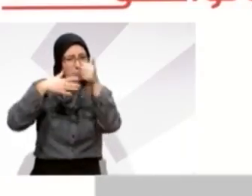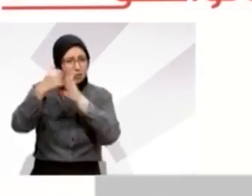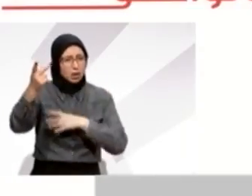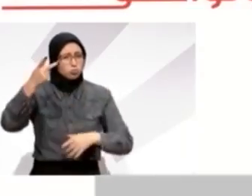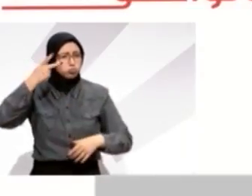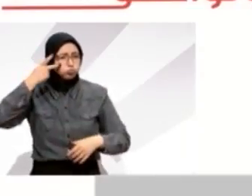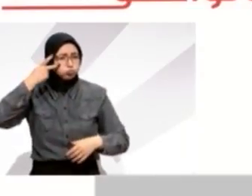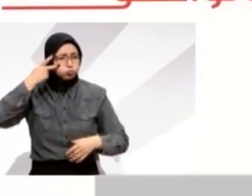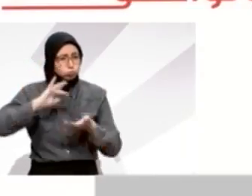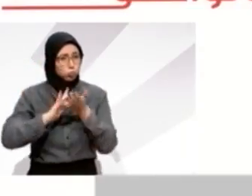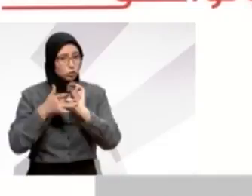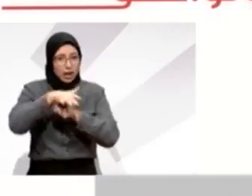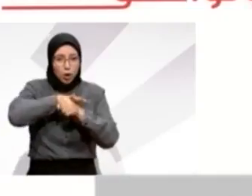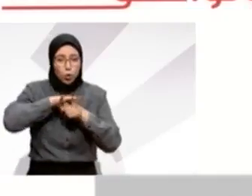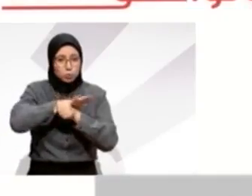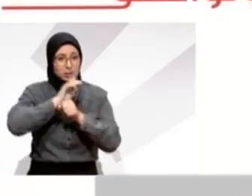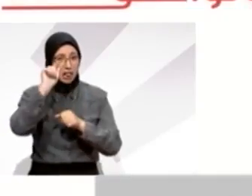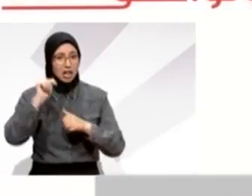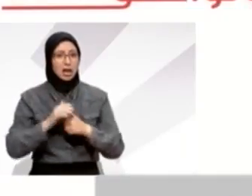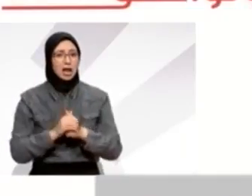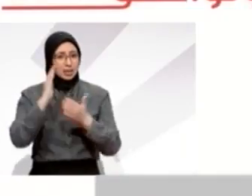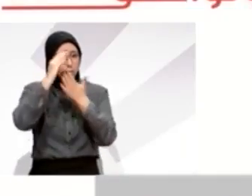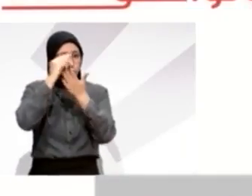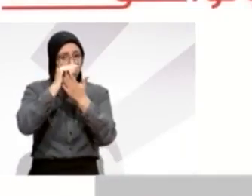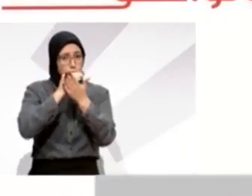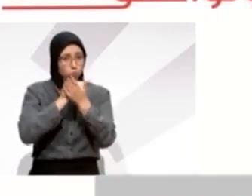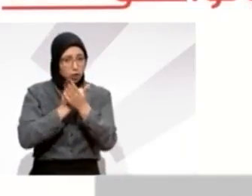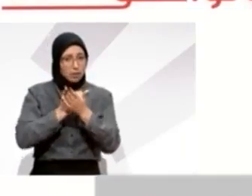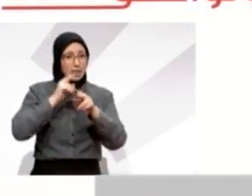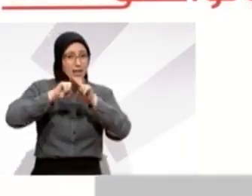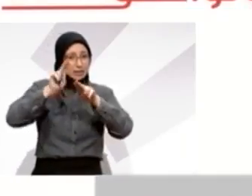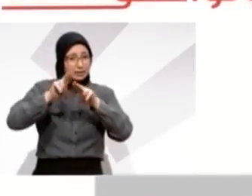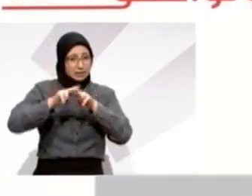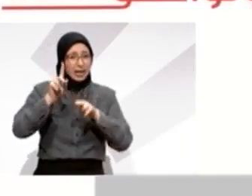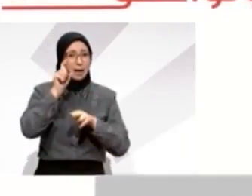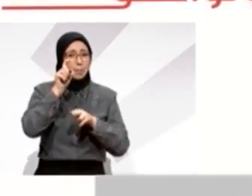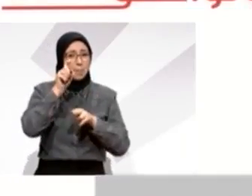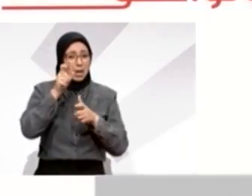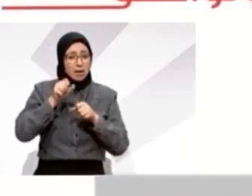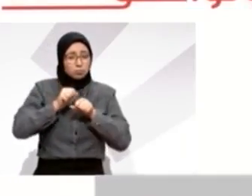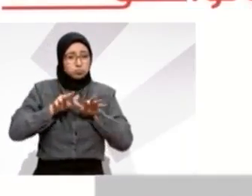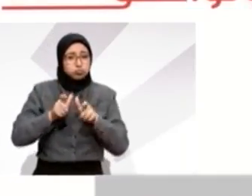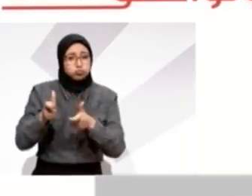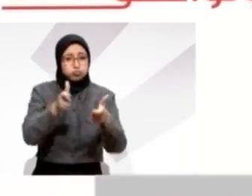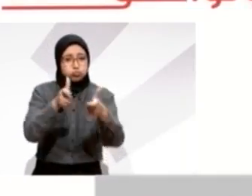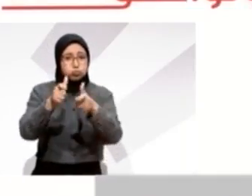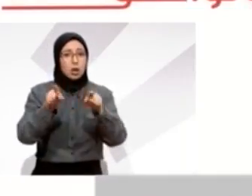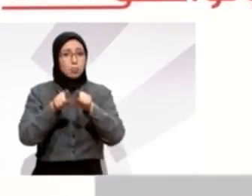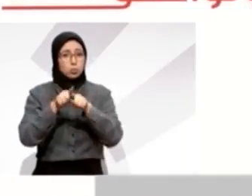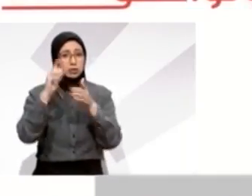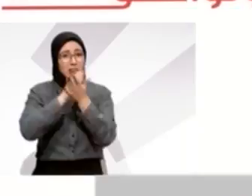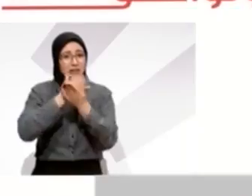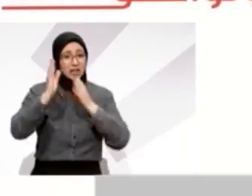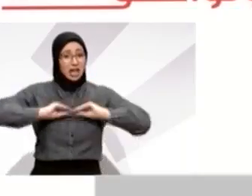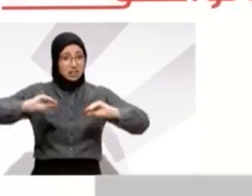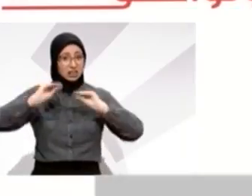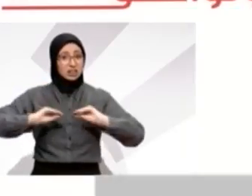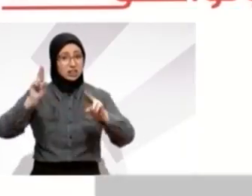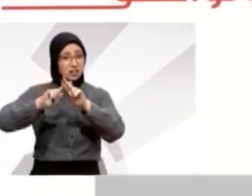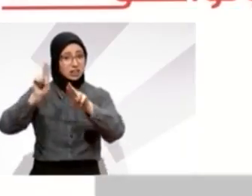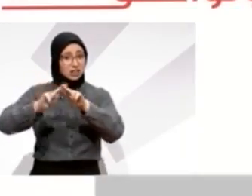والاتصالات التدبير المختصه برنامجنا سينت وتجديد شبكه توزيع المياه والعمل تنفيذ خطه اصلاح المنظومه